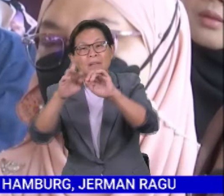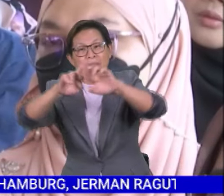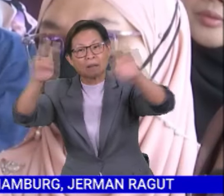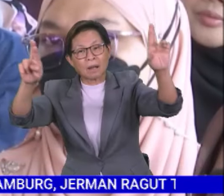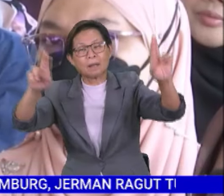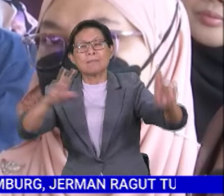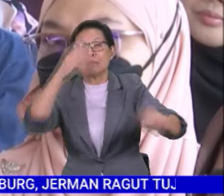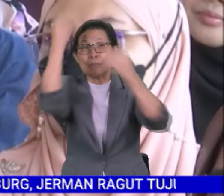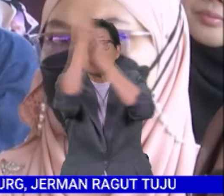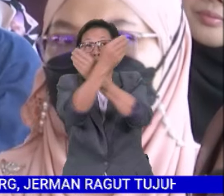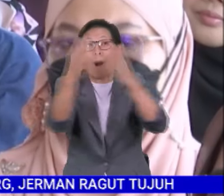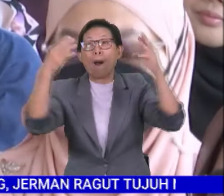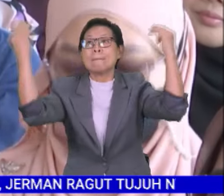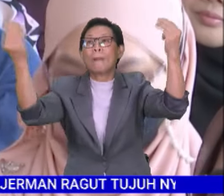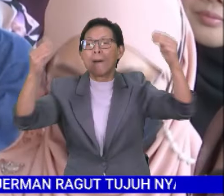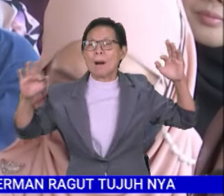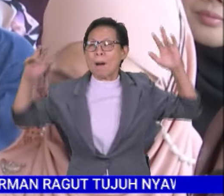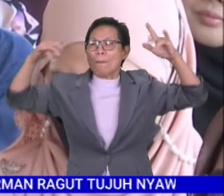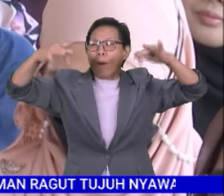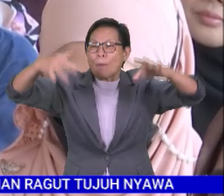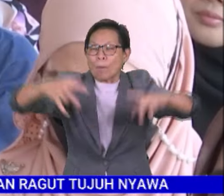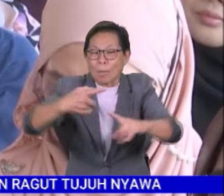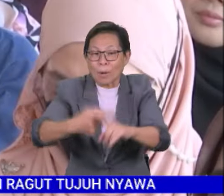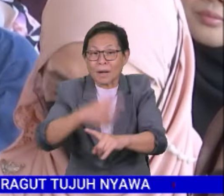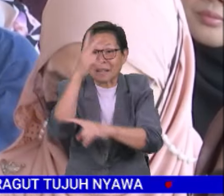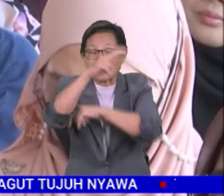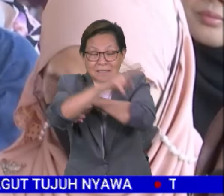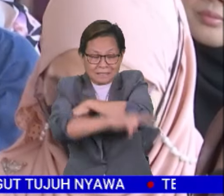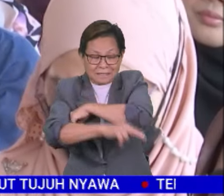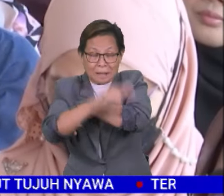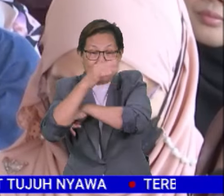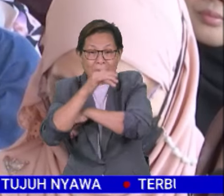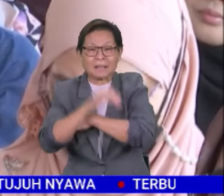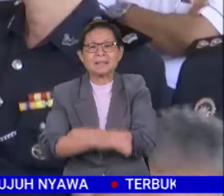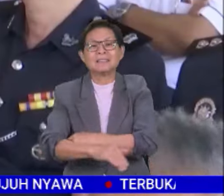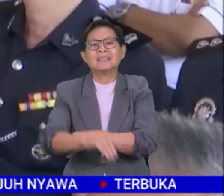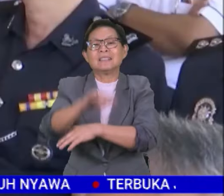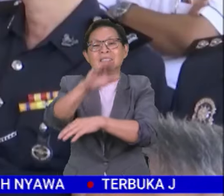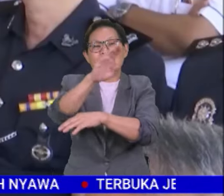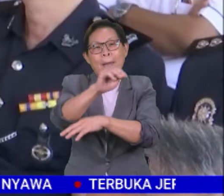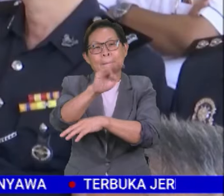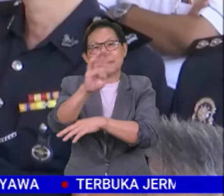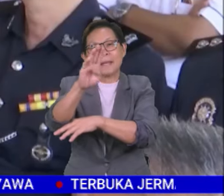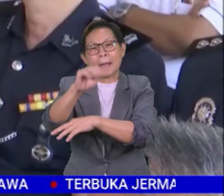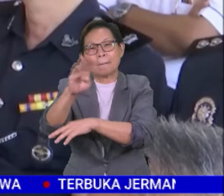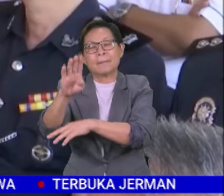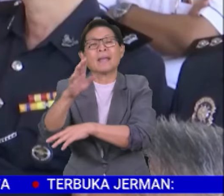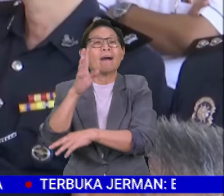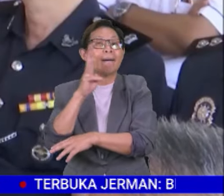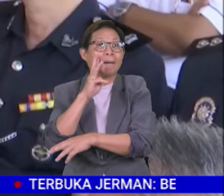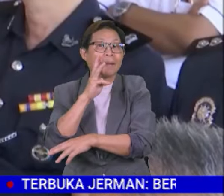Beliau memaklumkan yang selepas Majlis Perhimpunan Bulanan Kerajaan Negeri Melaka di Dataran Bandaraya MBMB Air Keruh.